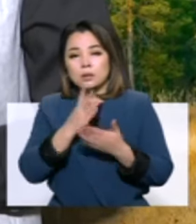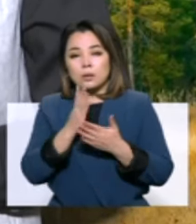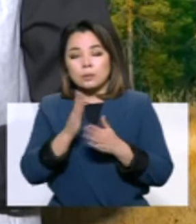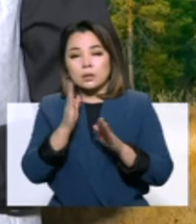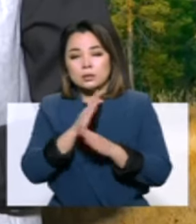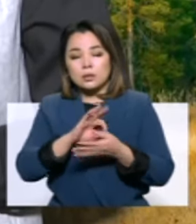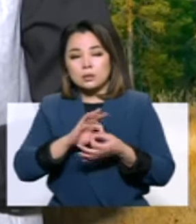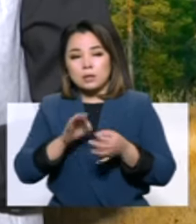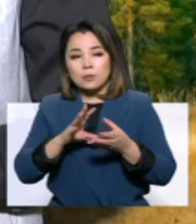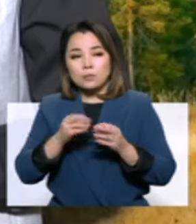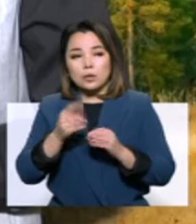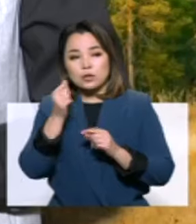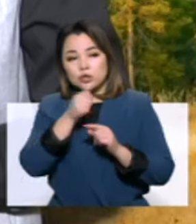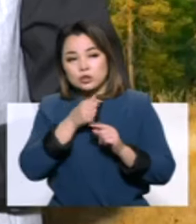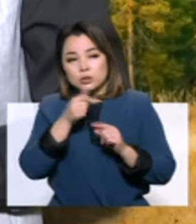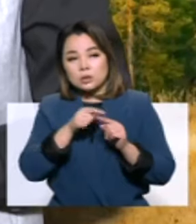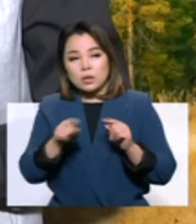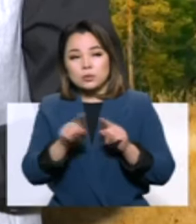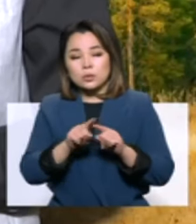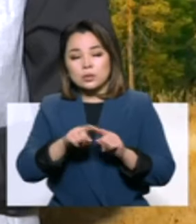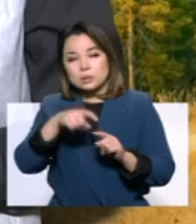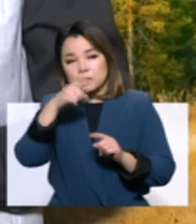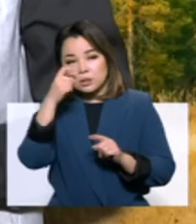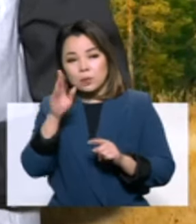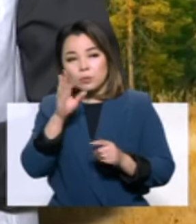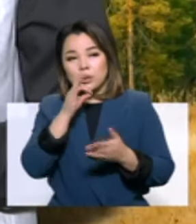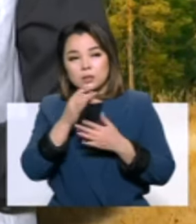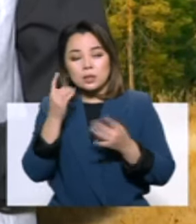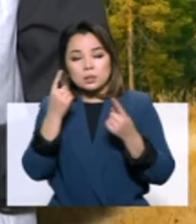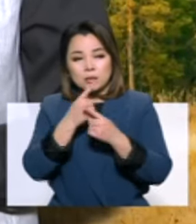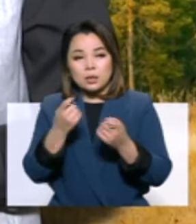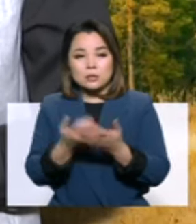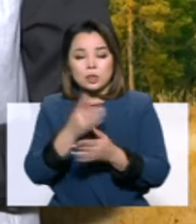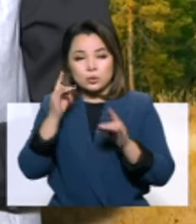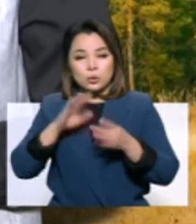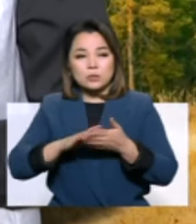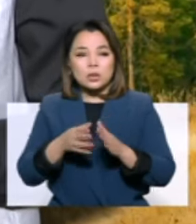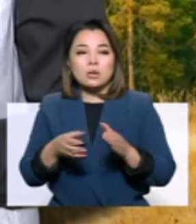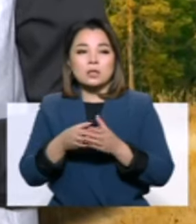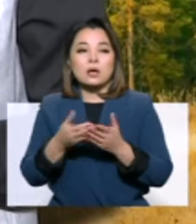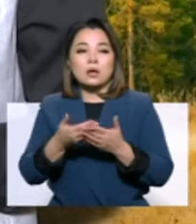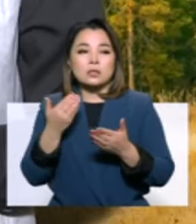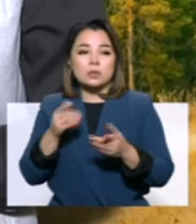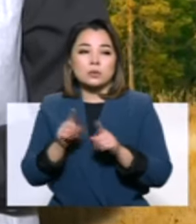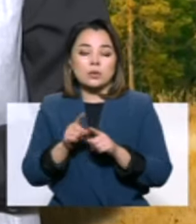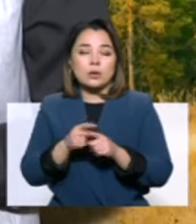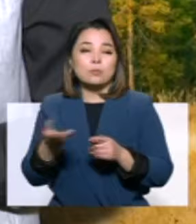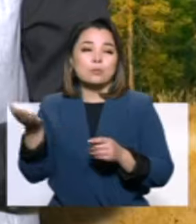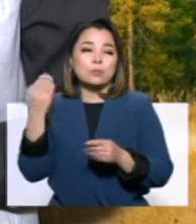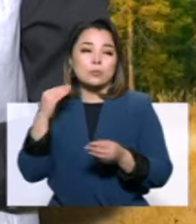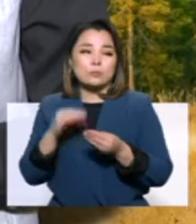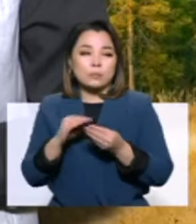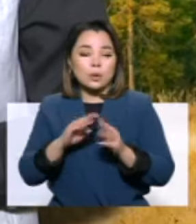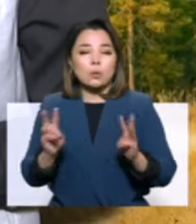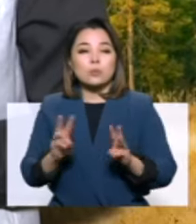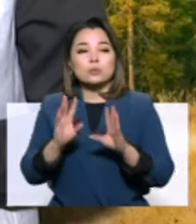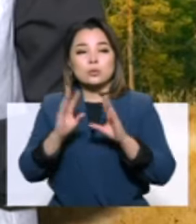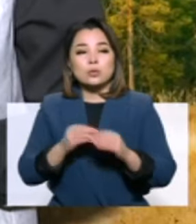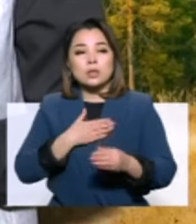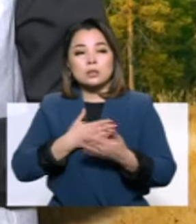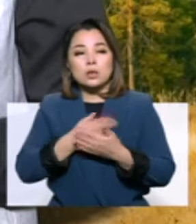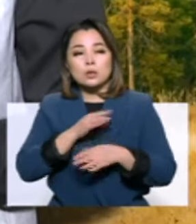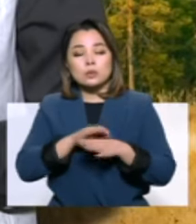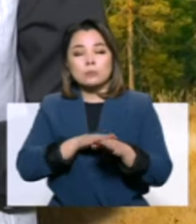Синоптиктер алдағы жаздың жылдағыдан да ыстық болатынын айтып дабыл қағып отыр. Егер төтенше жағдайдың алдын алу демес, бұрынғыдай тек өрт сөндірумен ғана